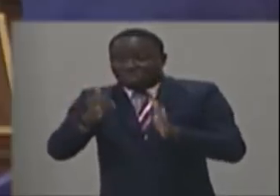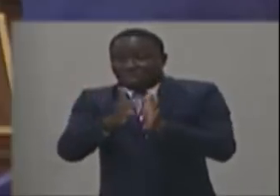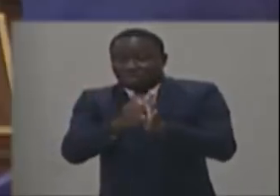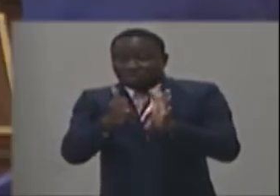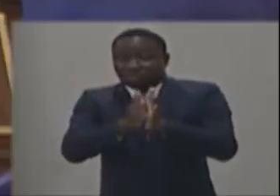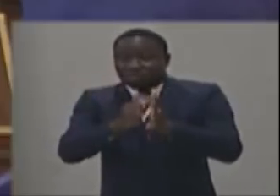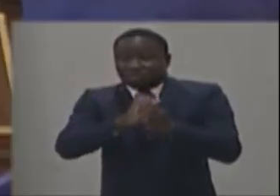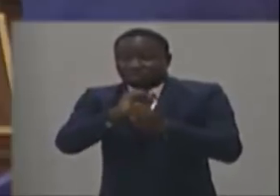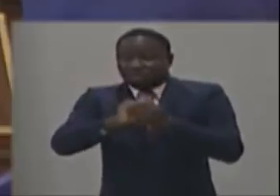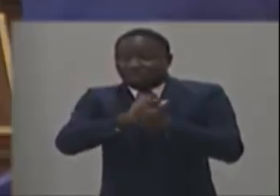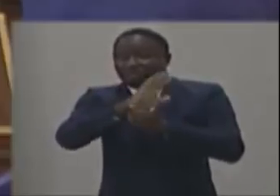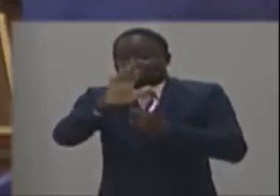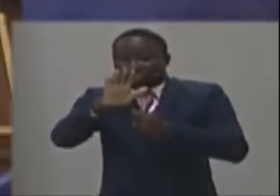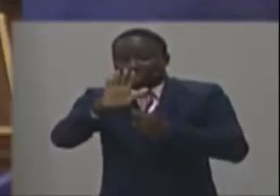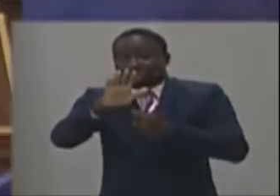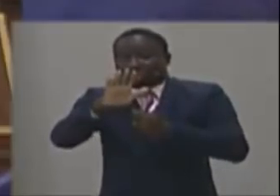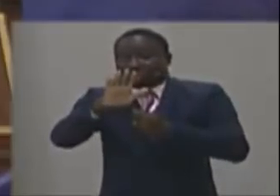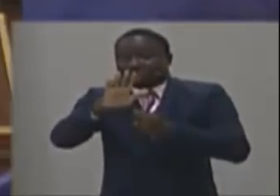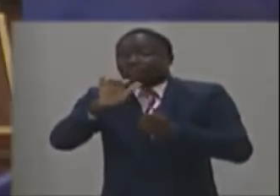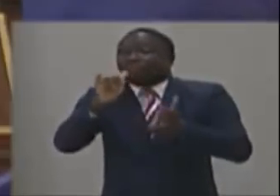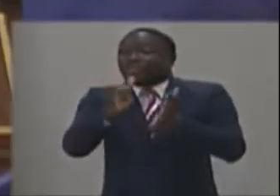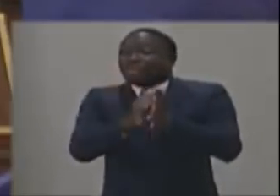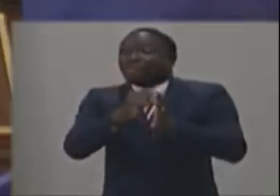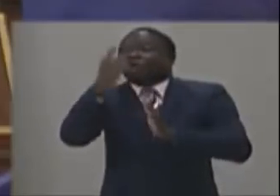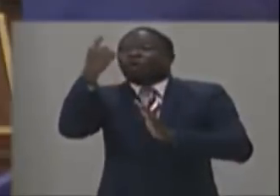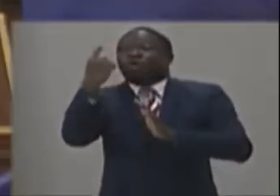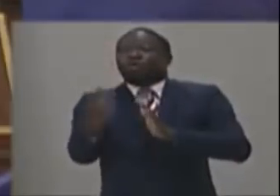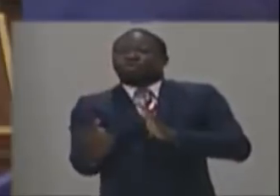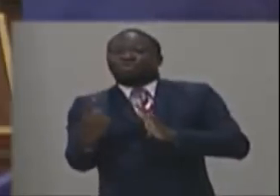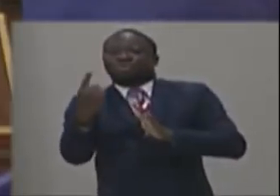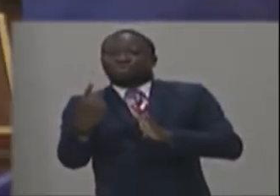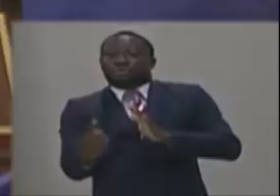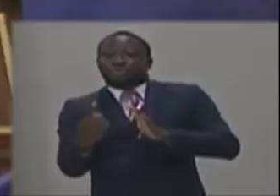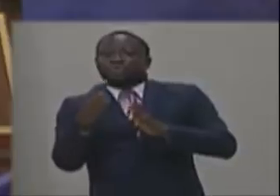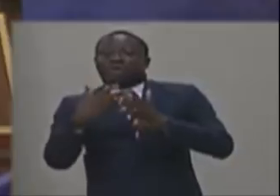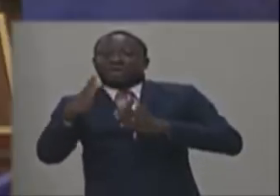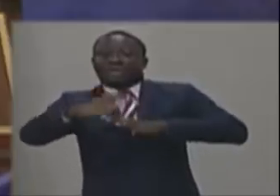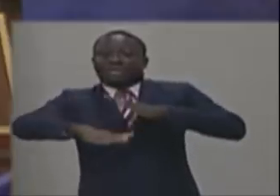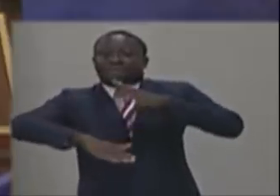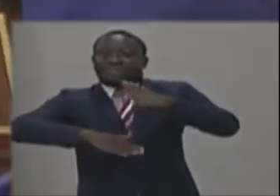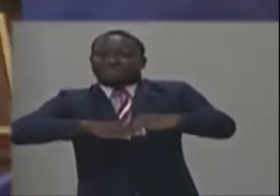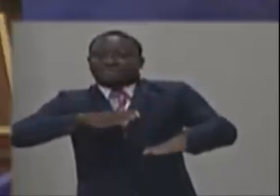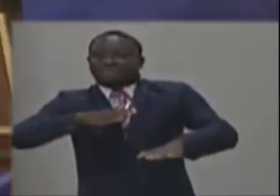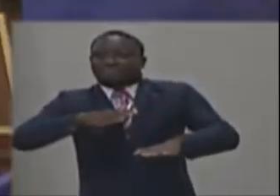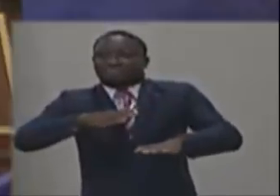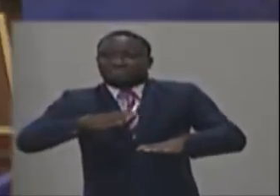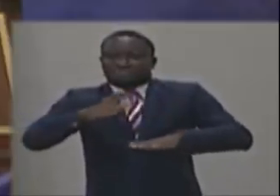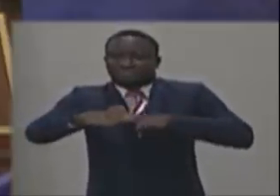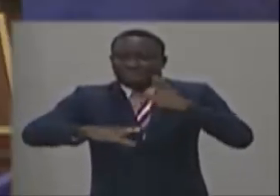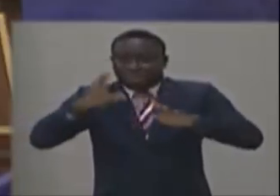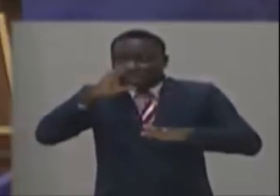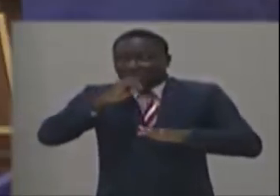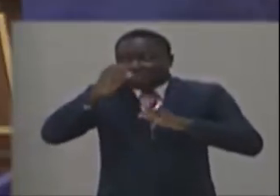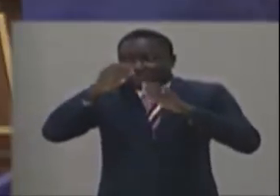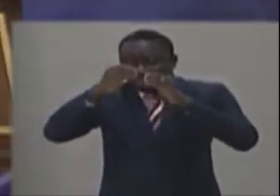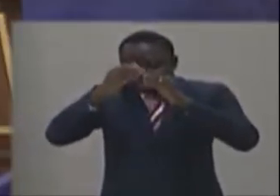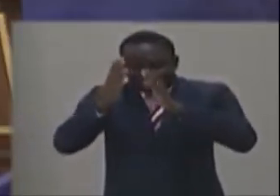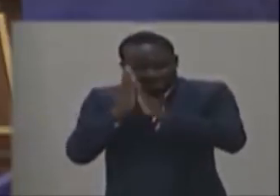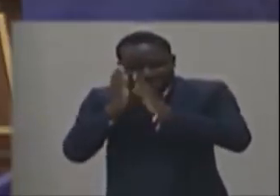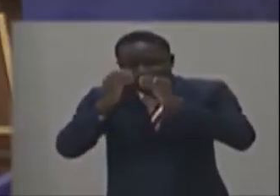ça, qui est le coronavirus là, c'est avec un seul proverbe qui marche. Marcher, chercher, pas dormir sans